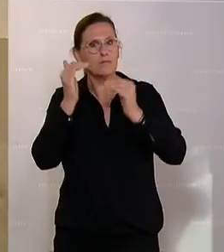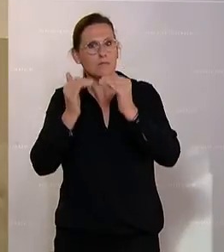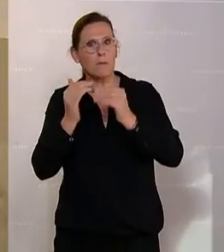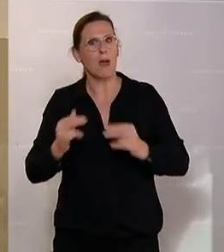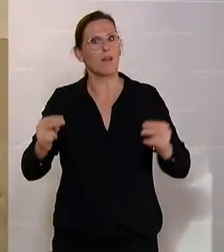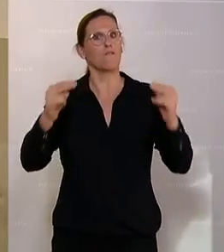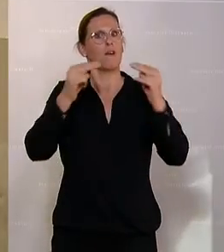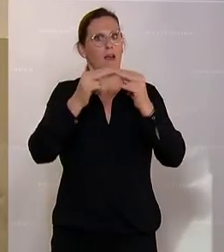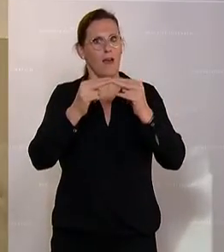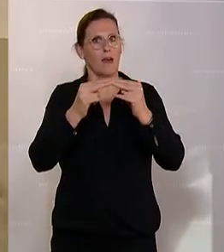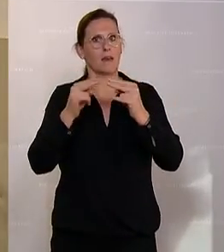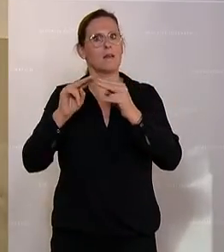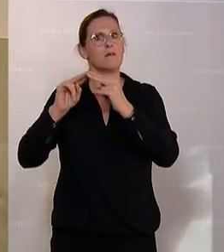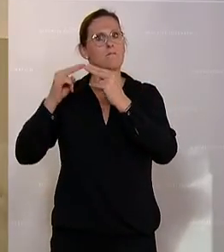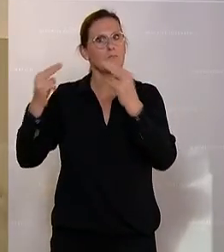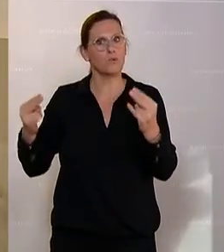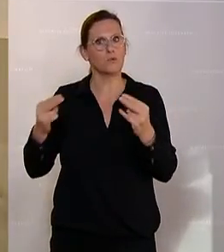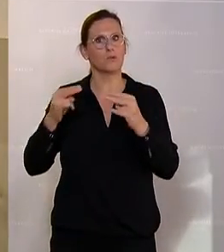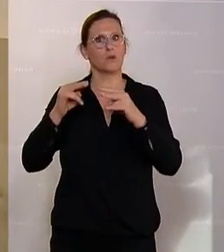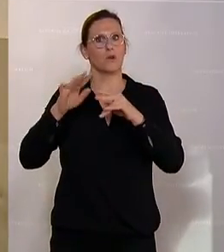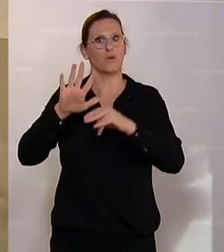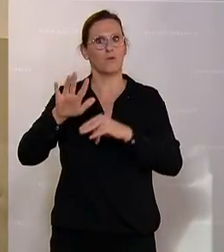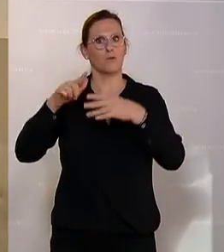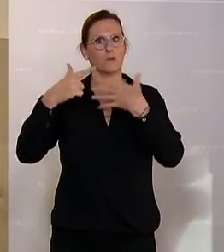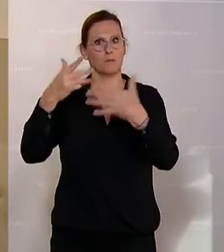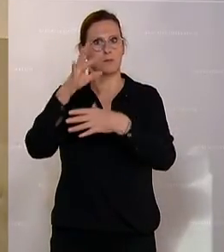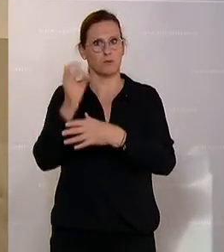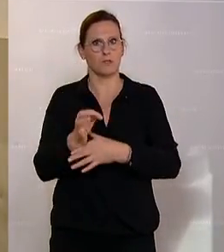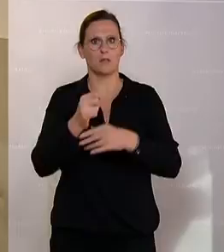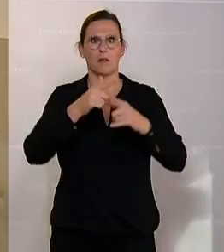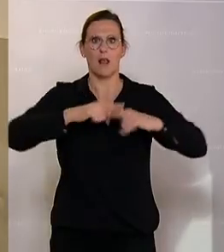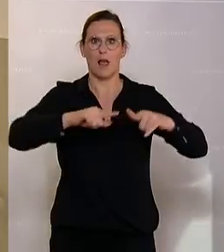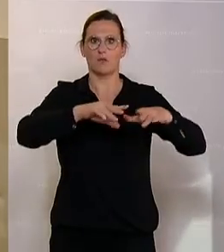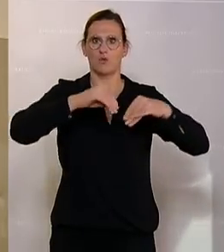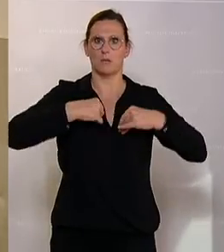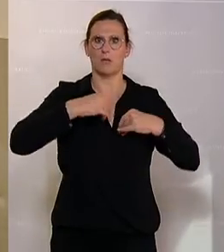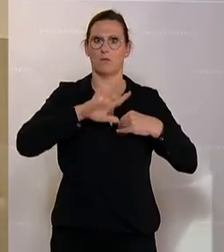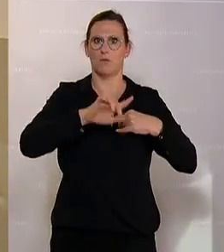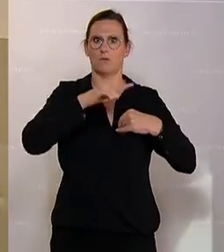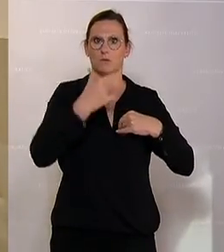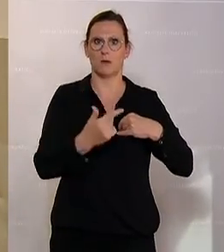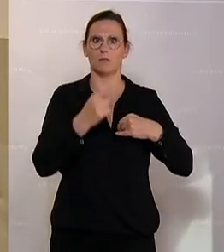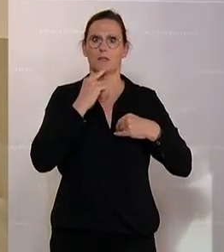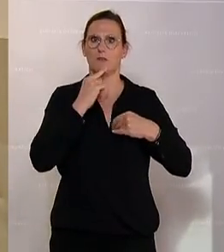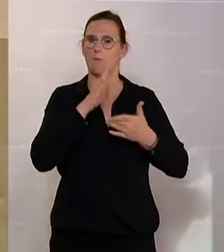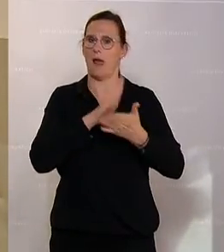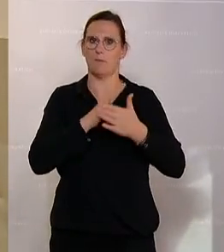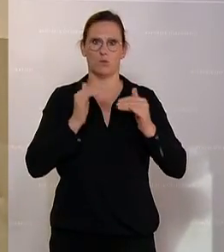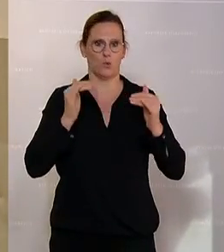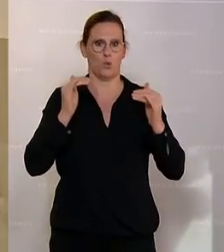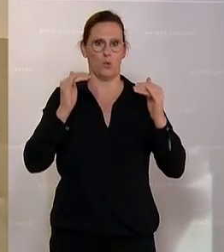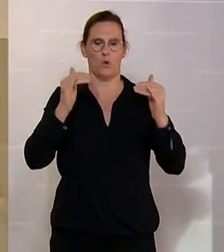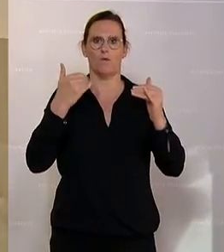Der Bund leistet 75%, das Land 25%, und das ist unverschiebbar. Vorher hatten